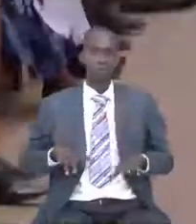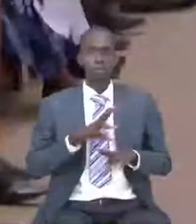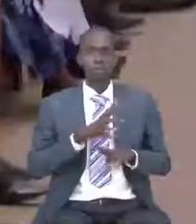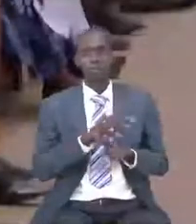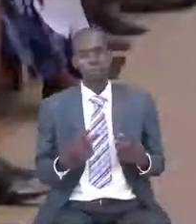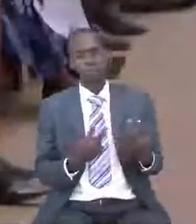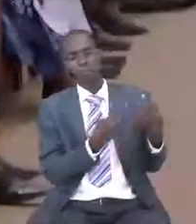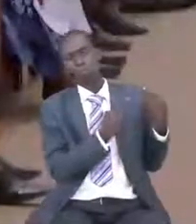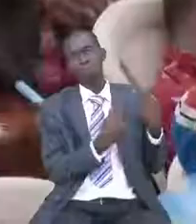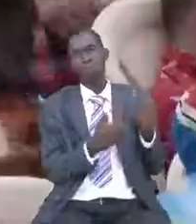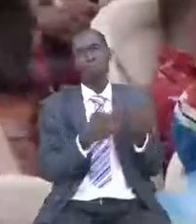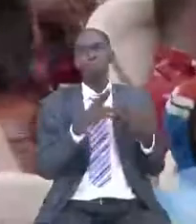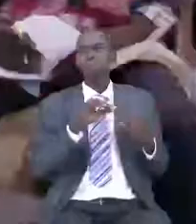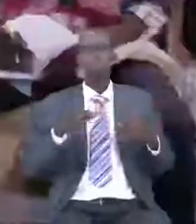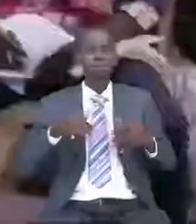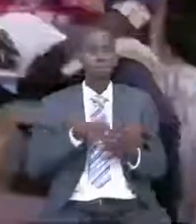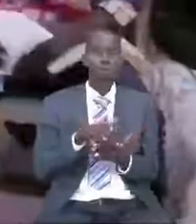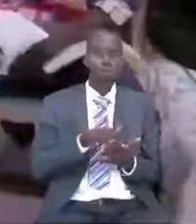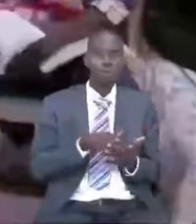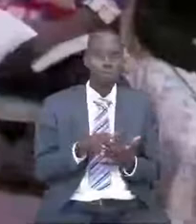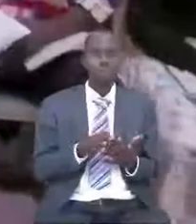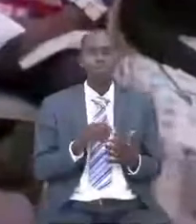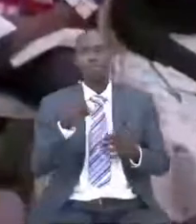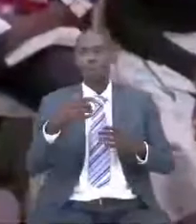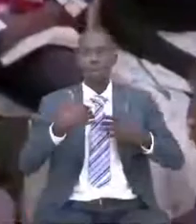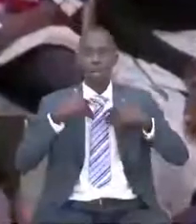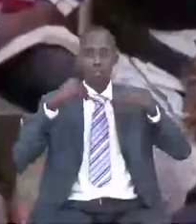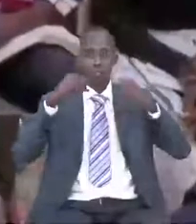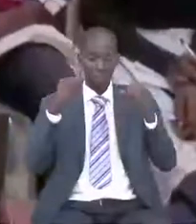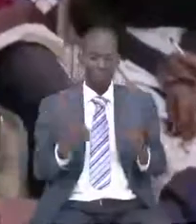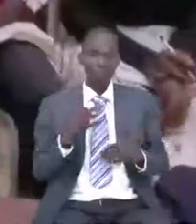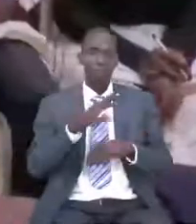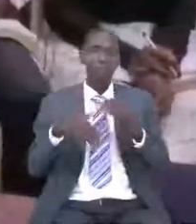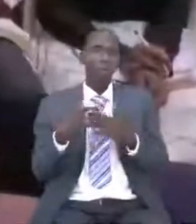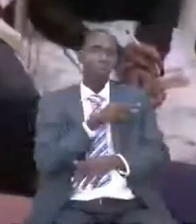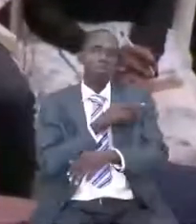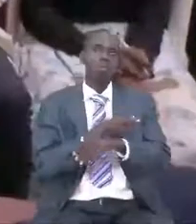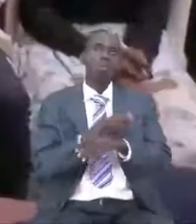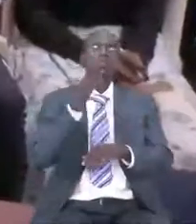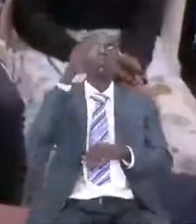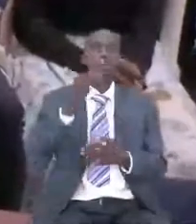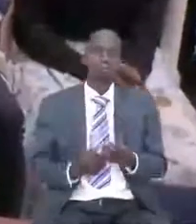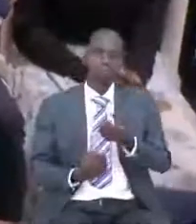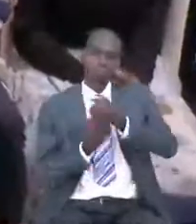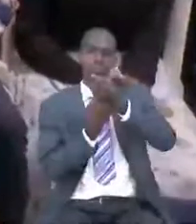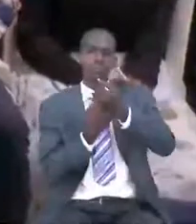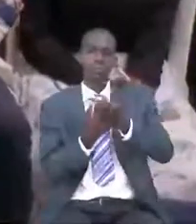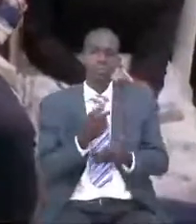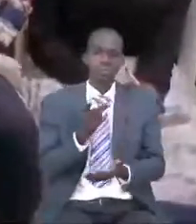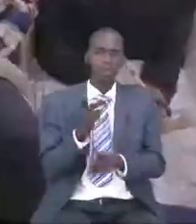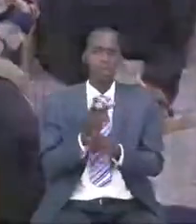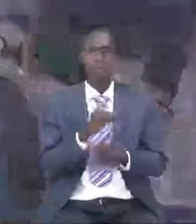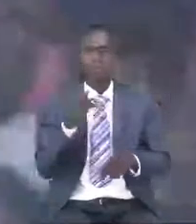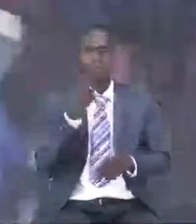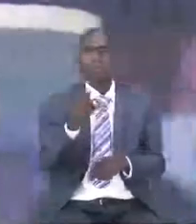découragement, on ne regarde pas en arrière, pas de fatigue, tu as la puissance du Dieu Tout-Puissant